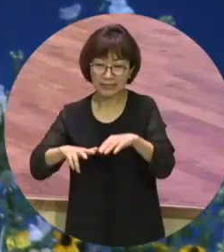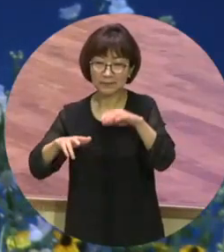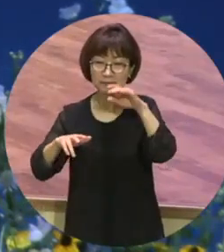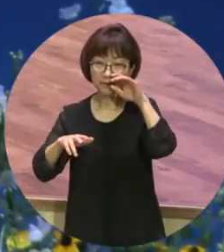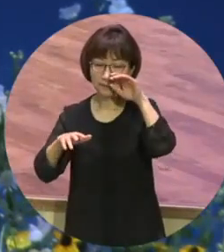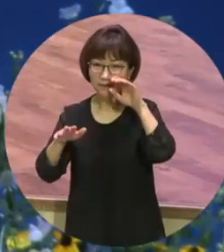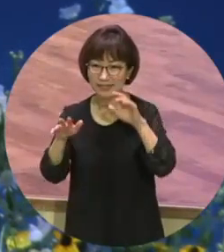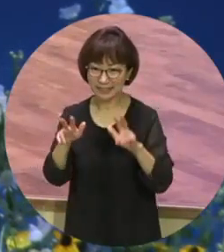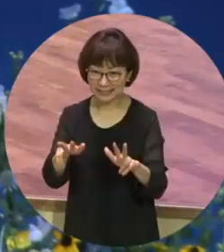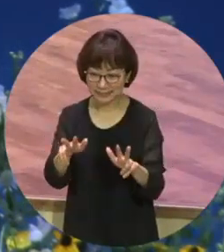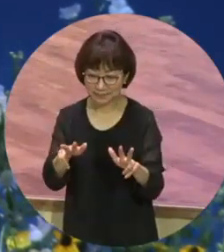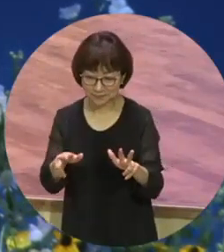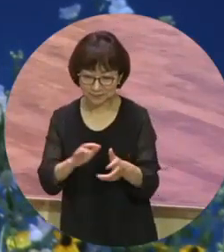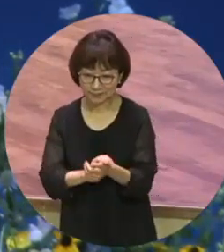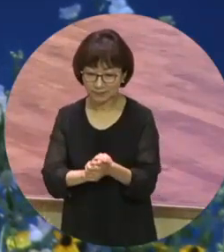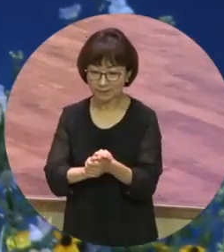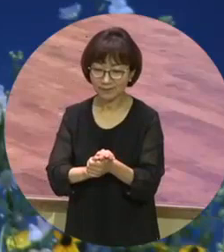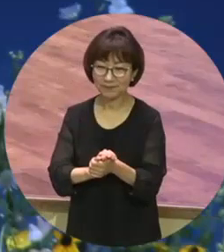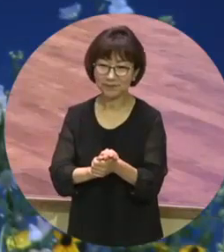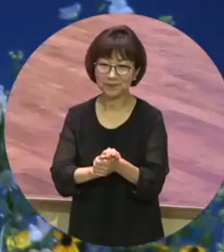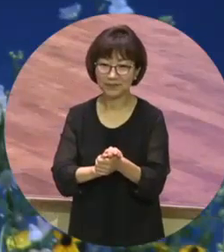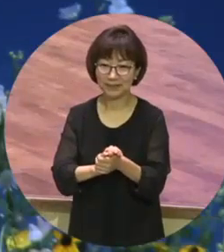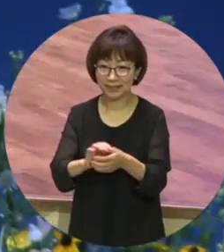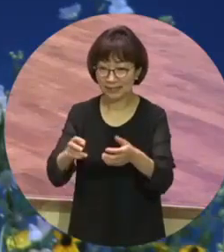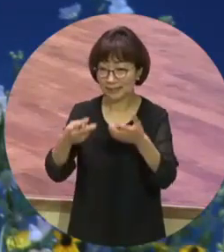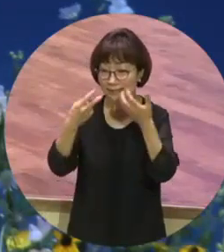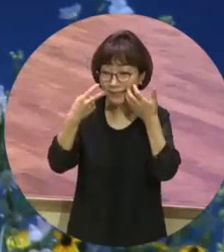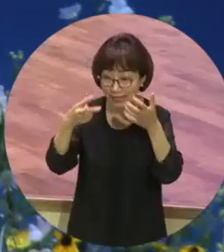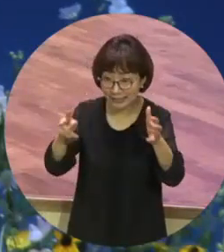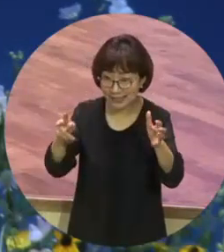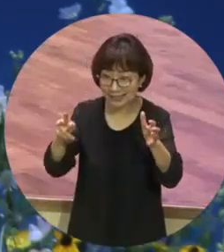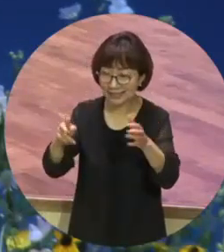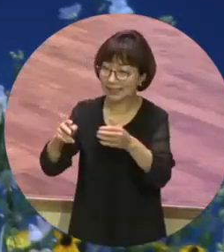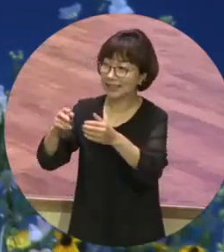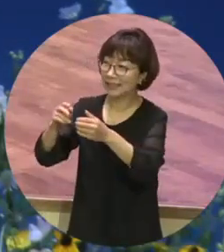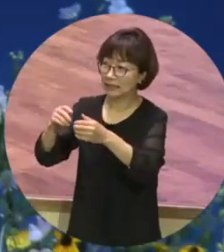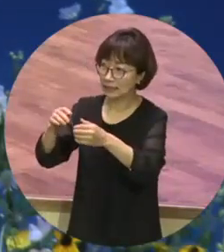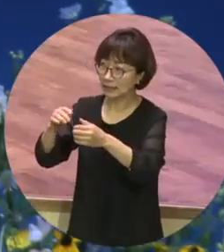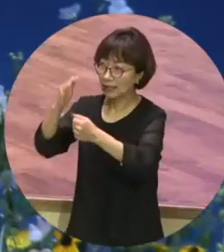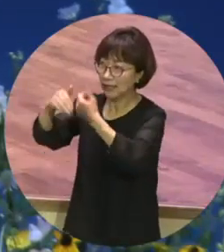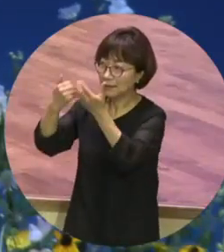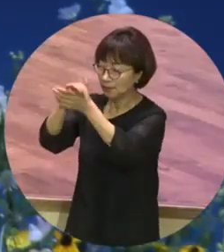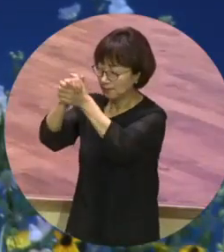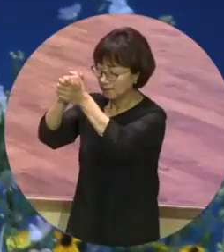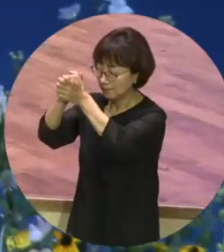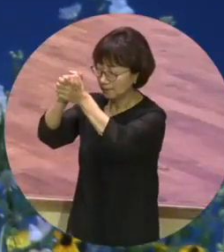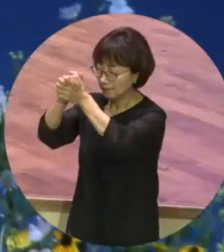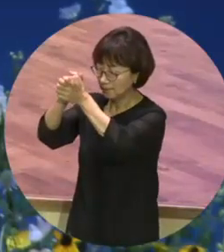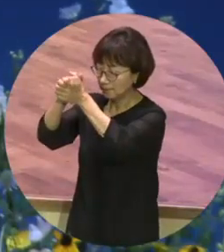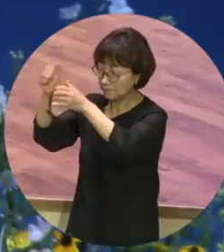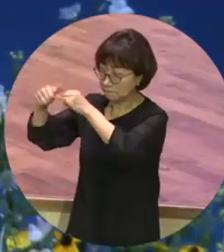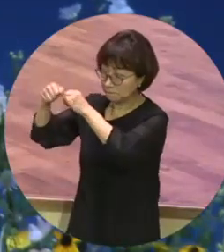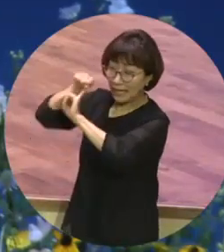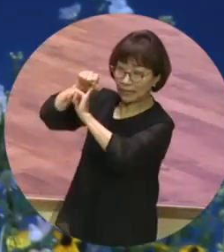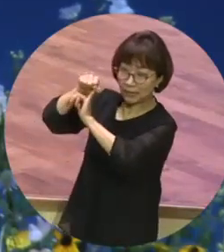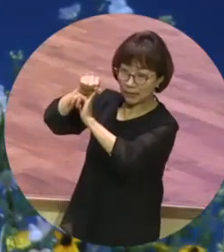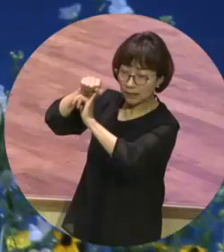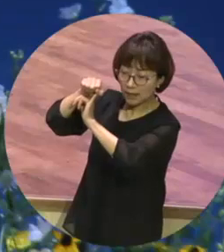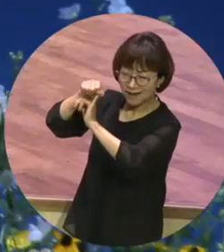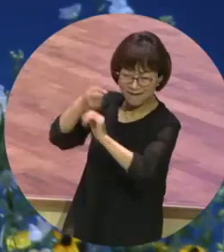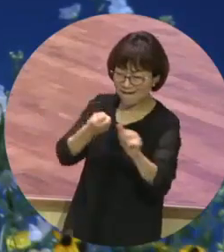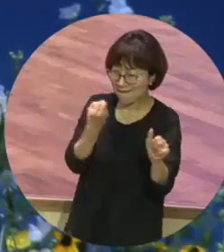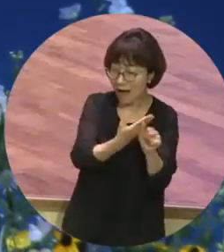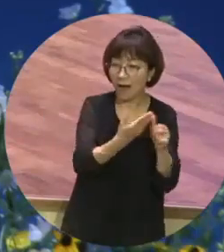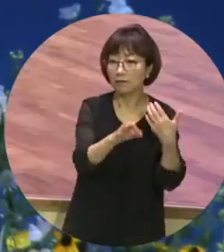다니엘이요, 하나님을 향해서 그렇게 다른 신을 향해 기도하면 사형이에요, 지금. 사자 굴 속에 들어가게 돼